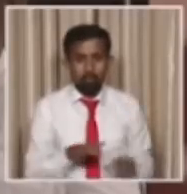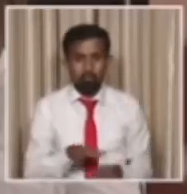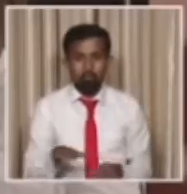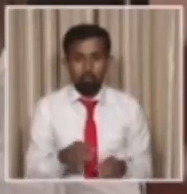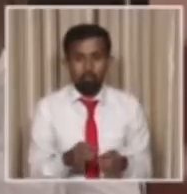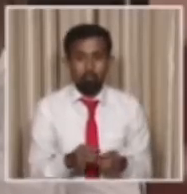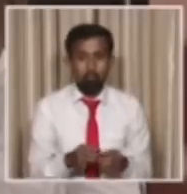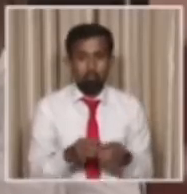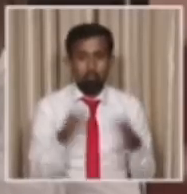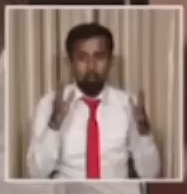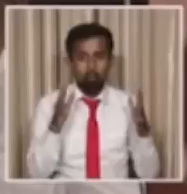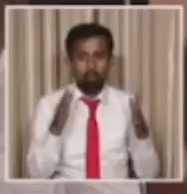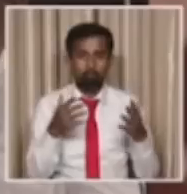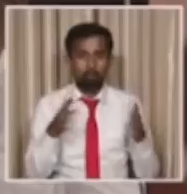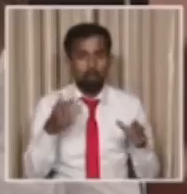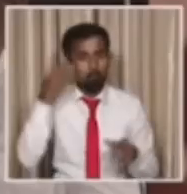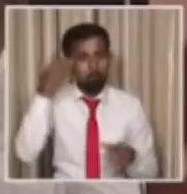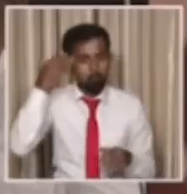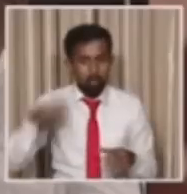බිම්බෝම්බයකට අහුවෙලා මැරුණා.